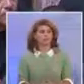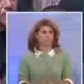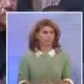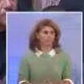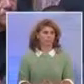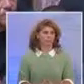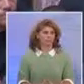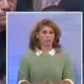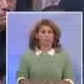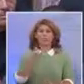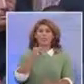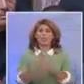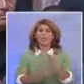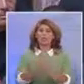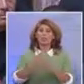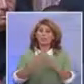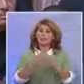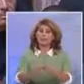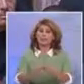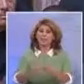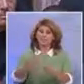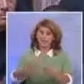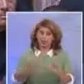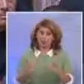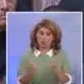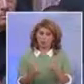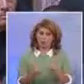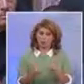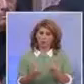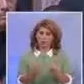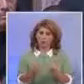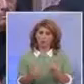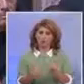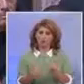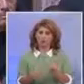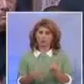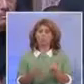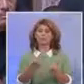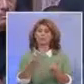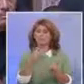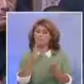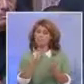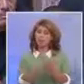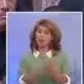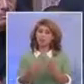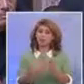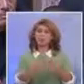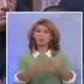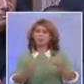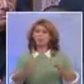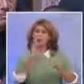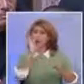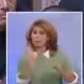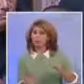Η διαχρονική συνέχεια του ελληνικού έθνους, λοιπόν, είναι διάτορα μαρτυρημένη από την ιστορική